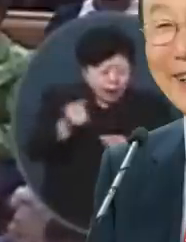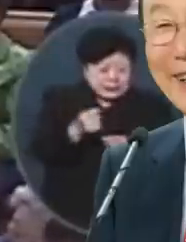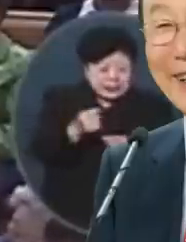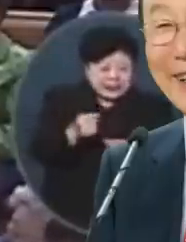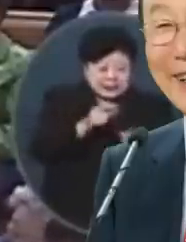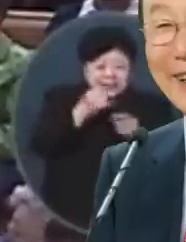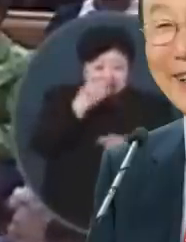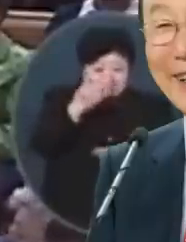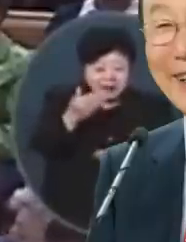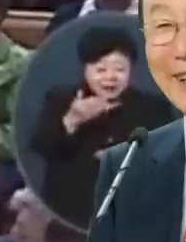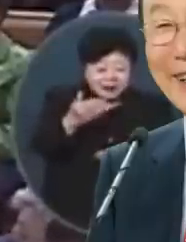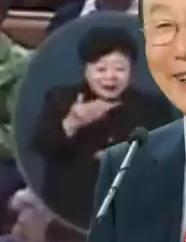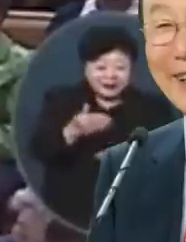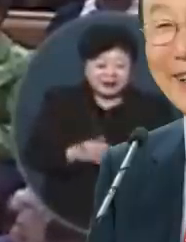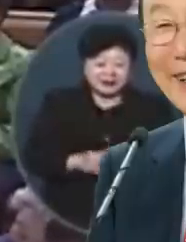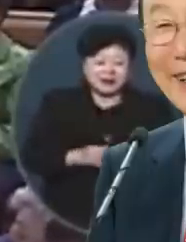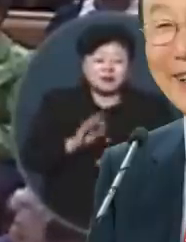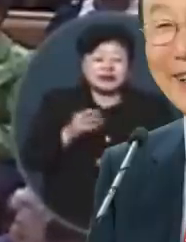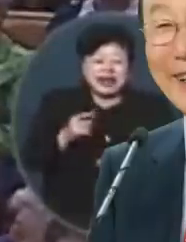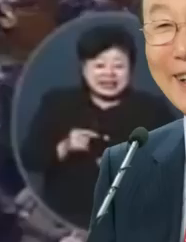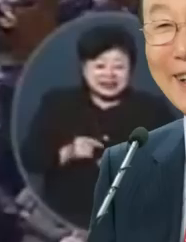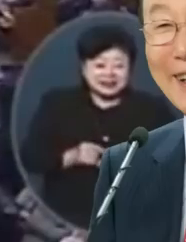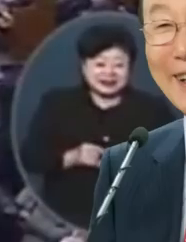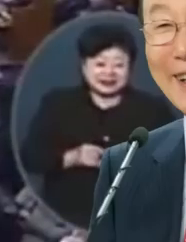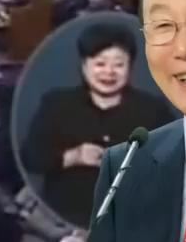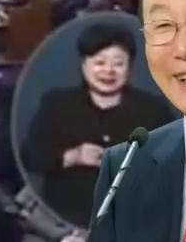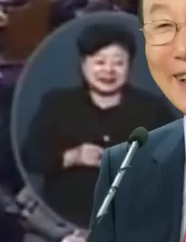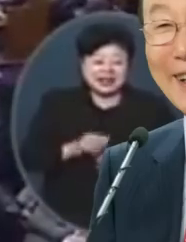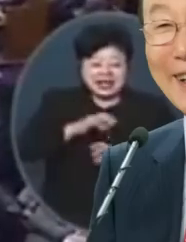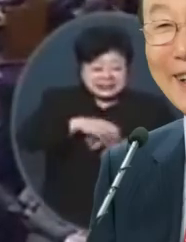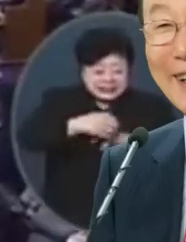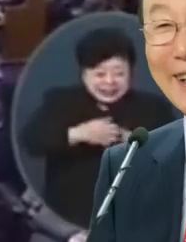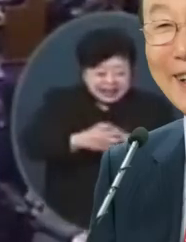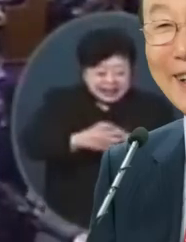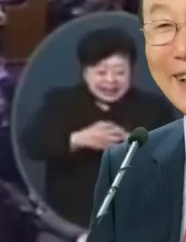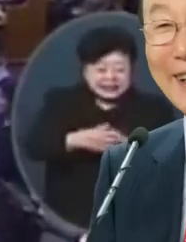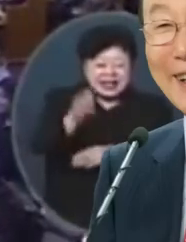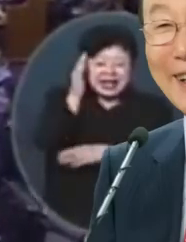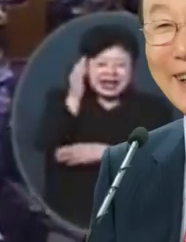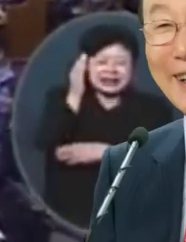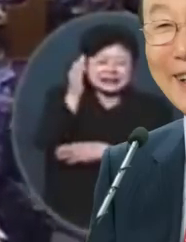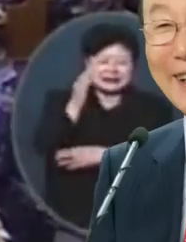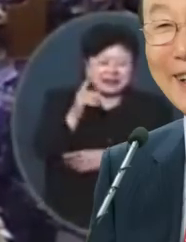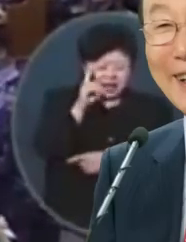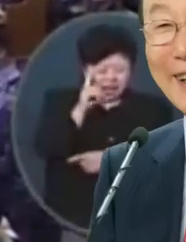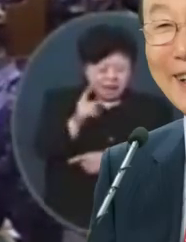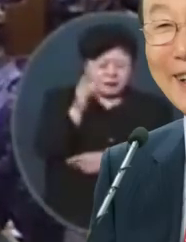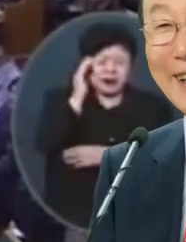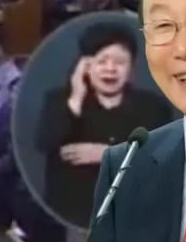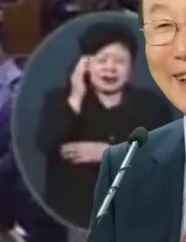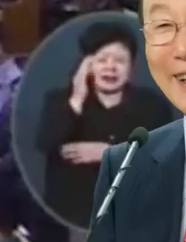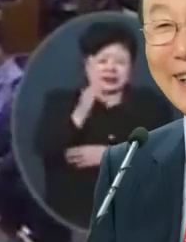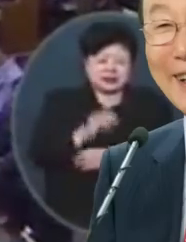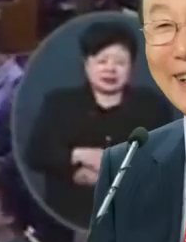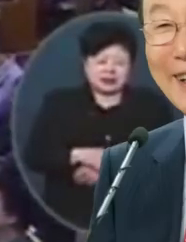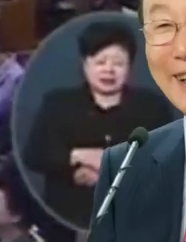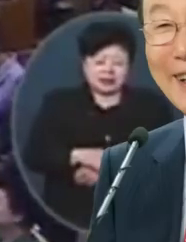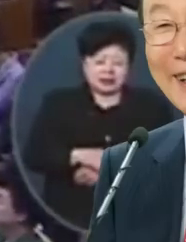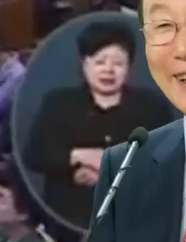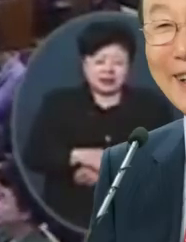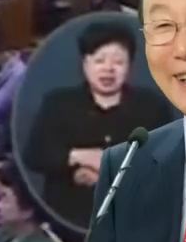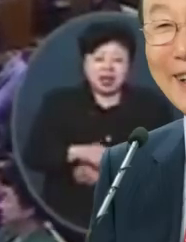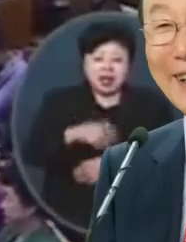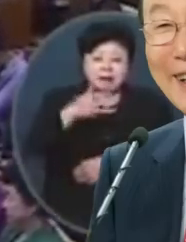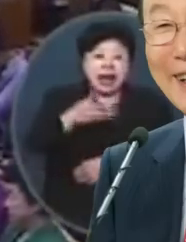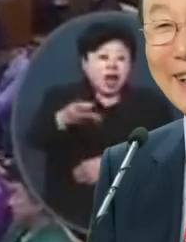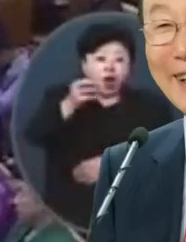것입니다. 브라이언 트레이시는 세계적인 강연가로서 한 번 강연에 최고 8억을